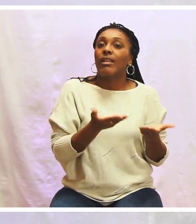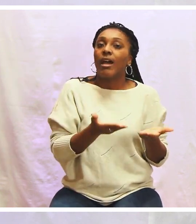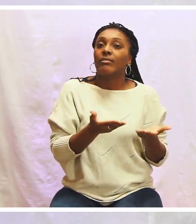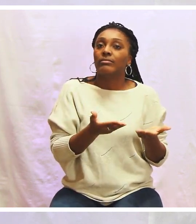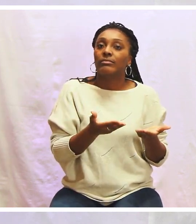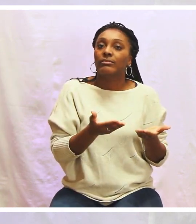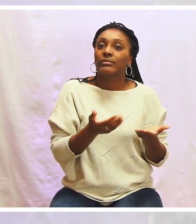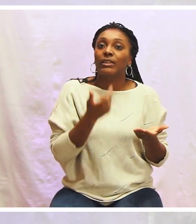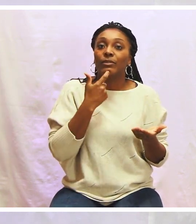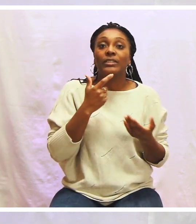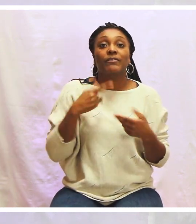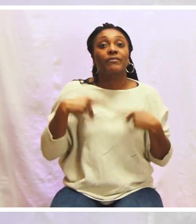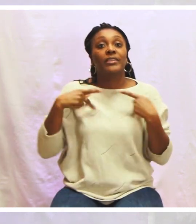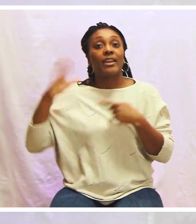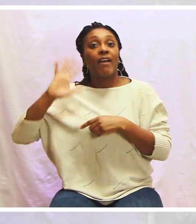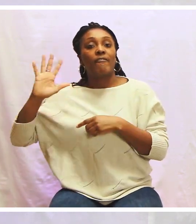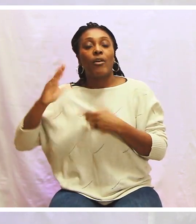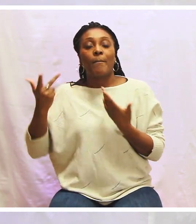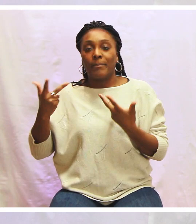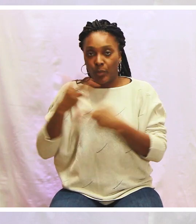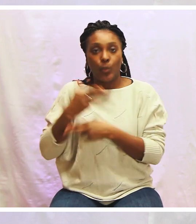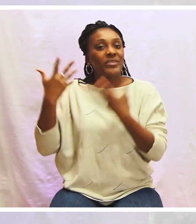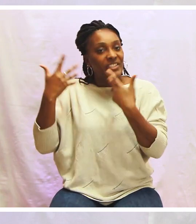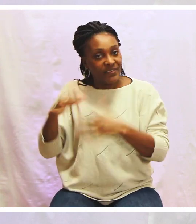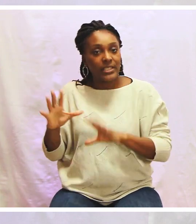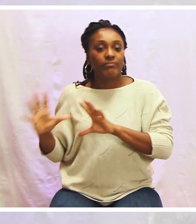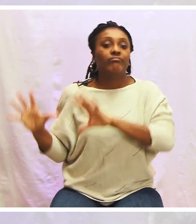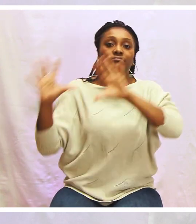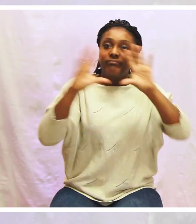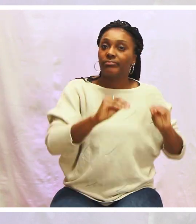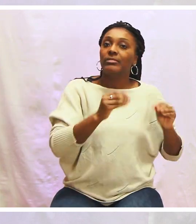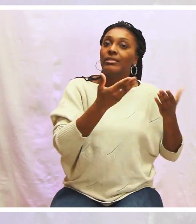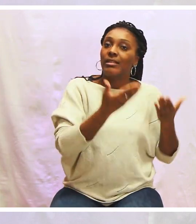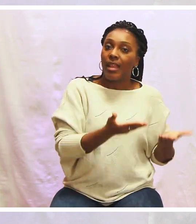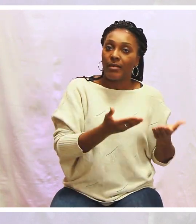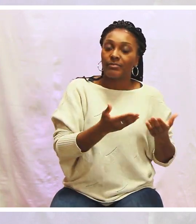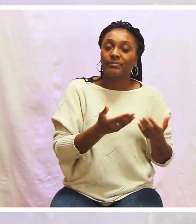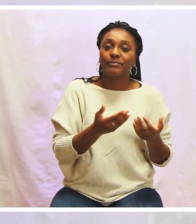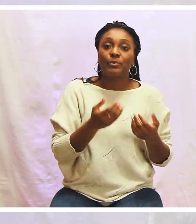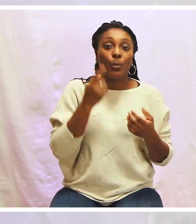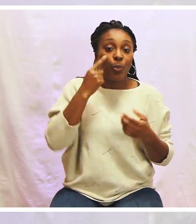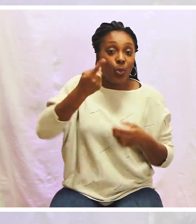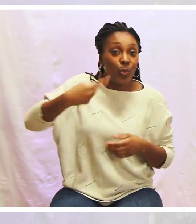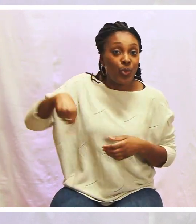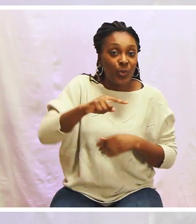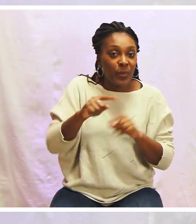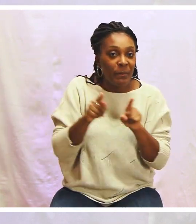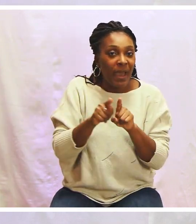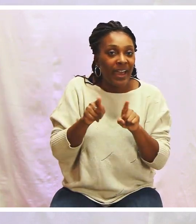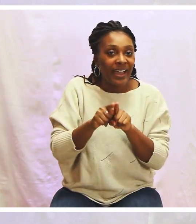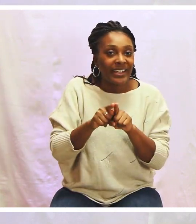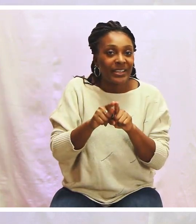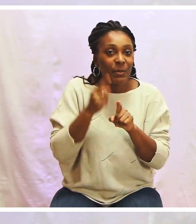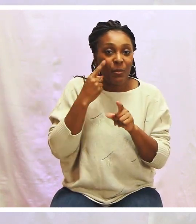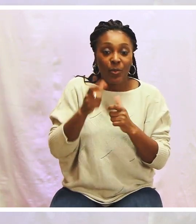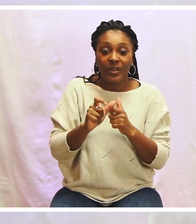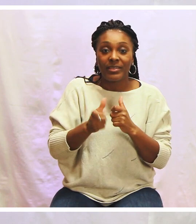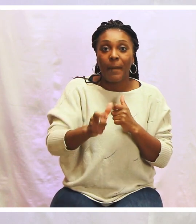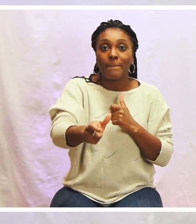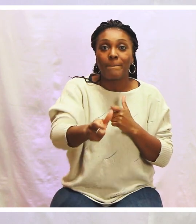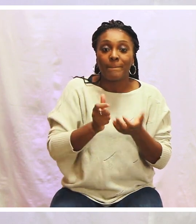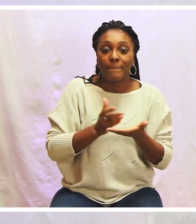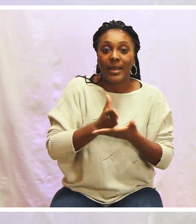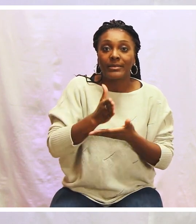on va passer à une autre étape. Et pour passer à une autre étape dans ta vie comme dans la mienne, eh bien Dieu nous fait passer par ce genre de situation, de